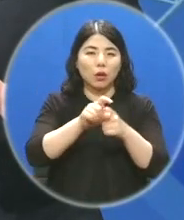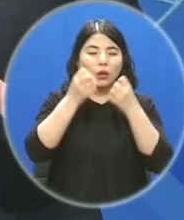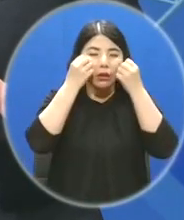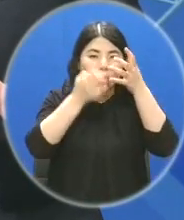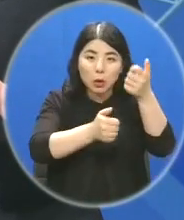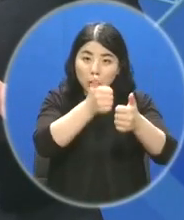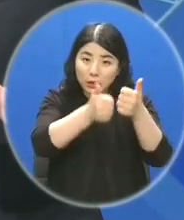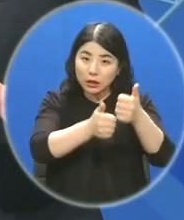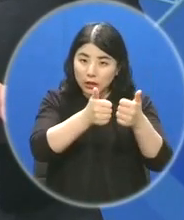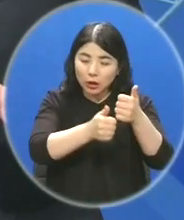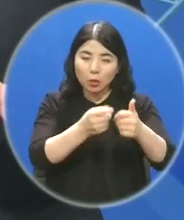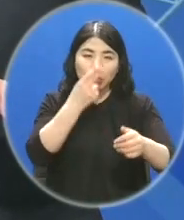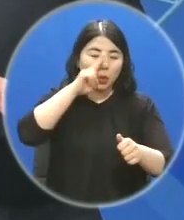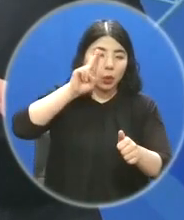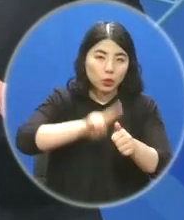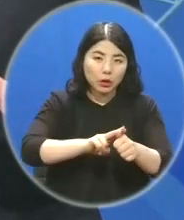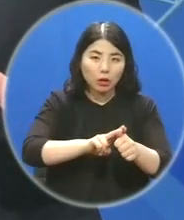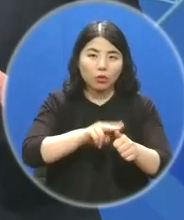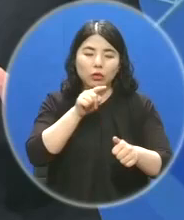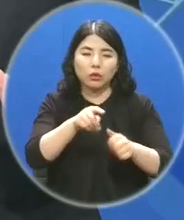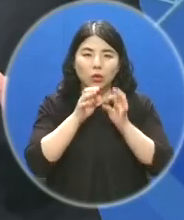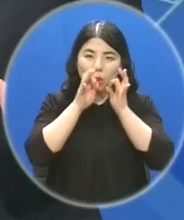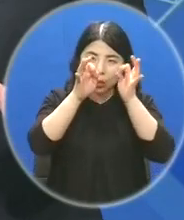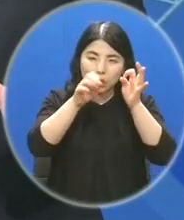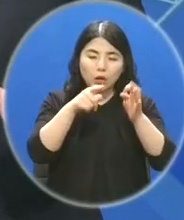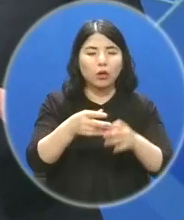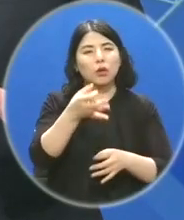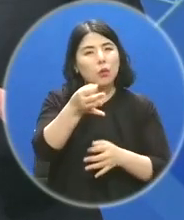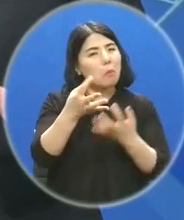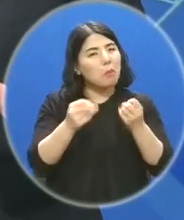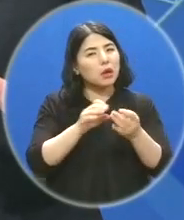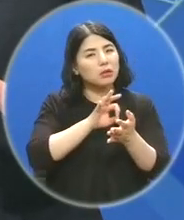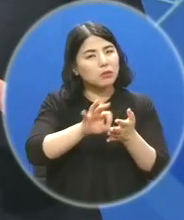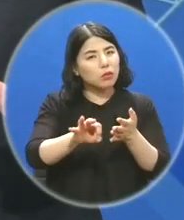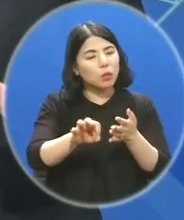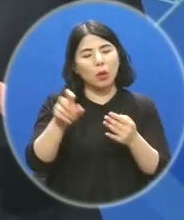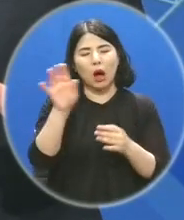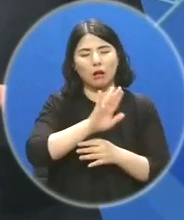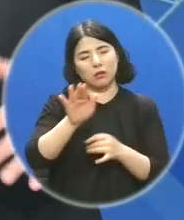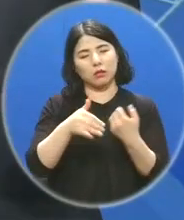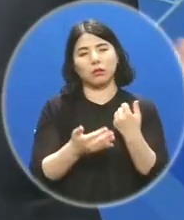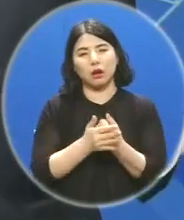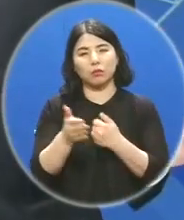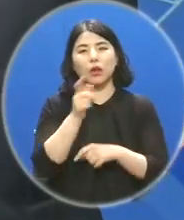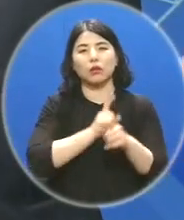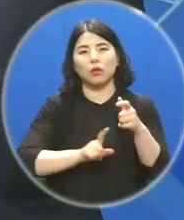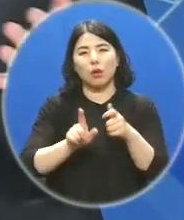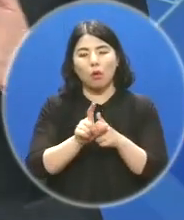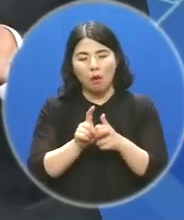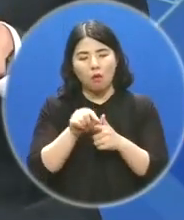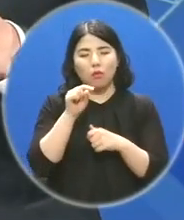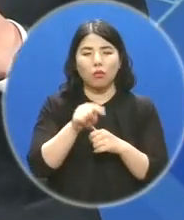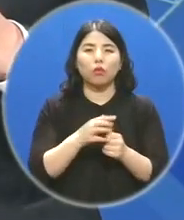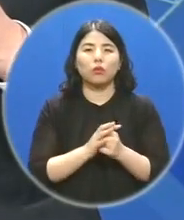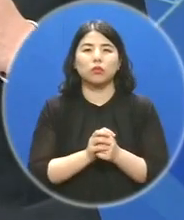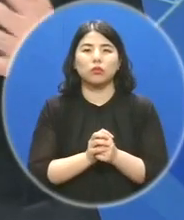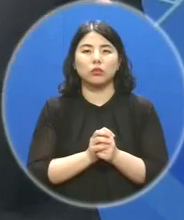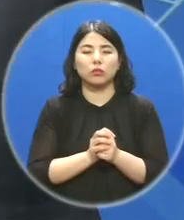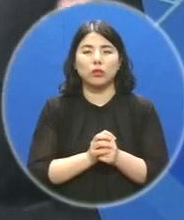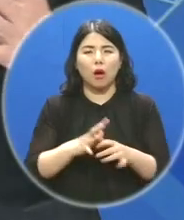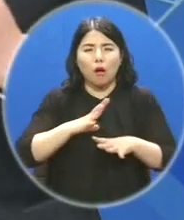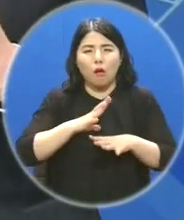실험과 시도를 하는 게 그렇게 그 비용이 많이 들거나 이것이 아니기 때문에 뭐 이렇게